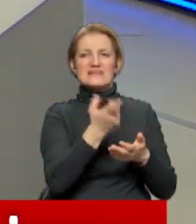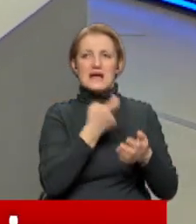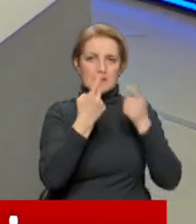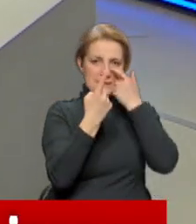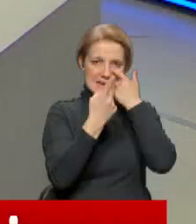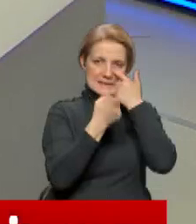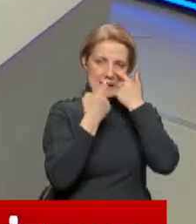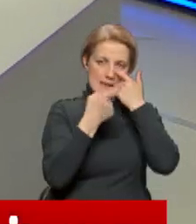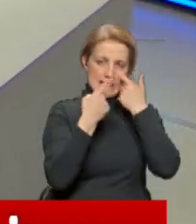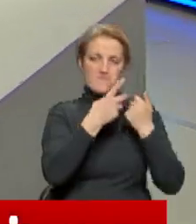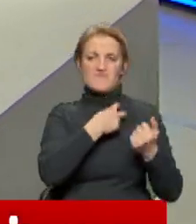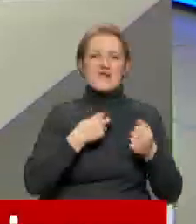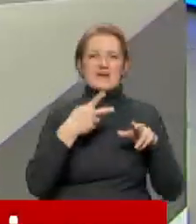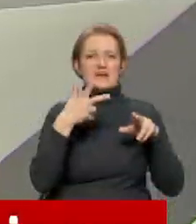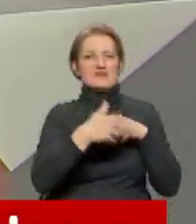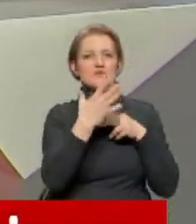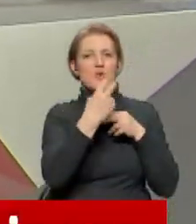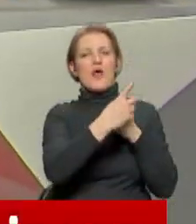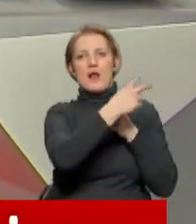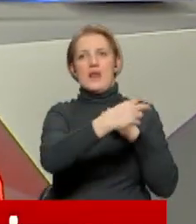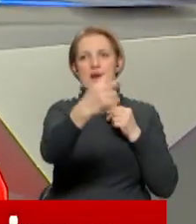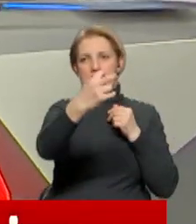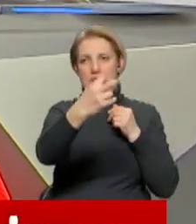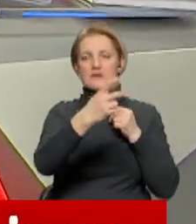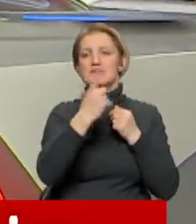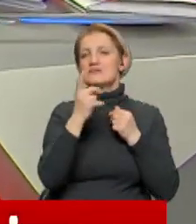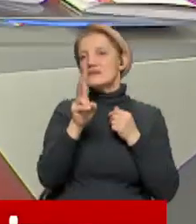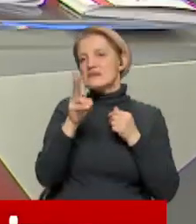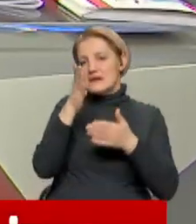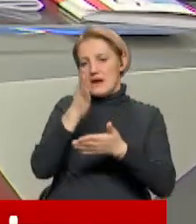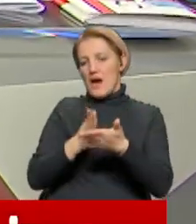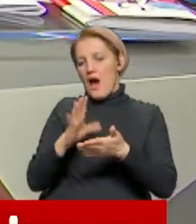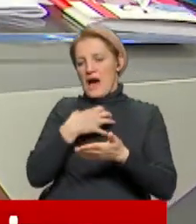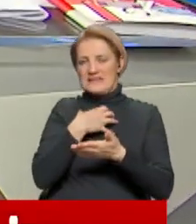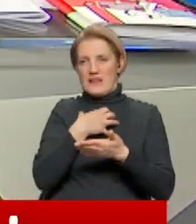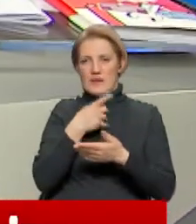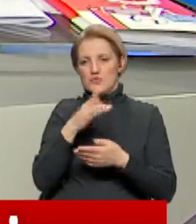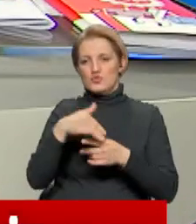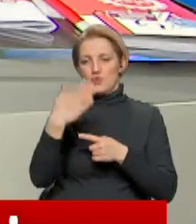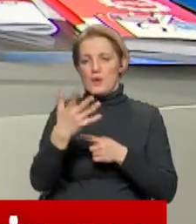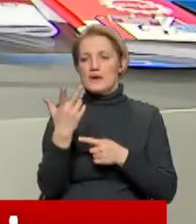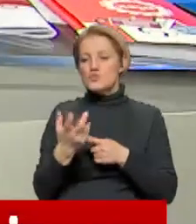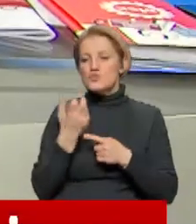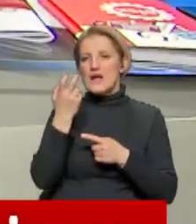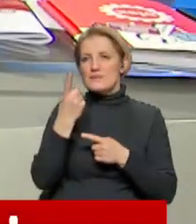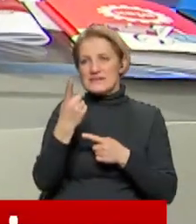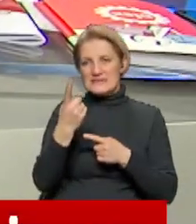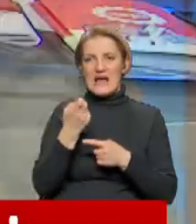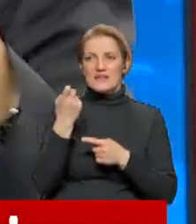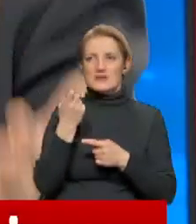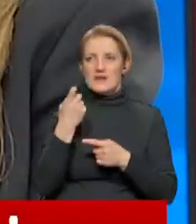1 saatini vergi ve kesinti olarak çalışıyoruz. Yılın yarısından sonra çalıştığımız her 3 saatin 1